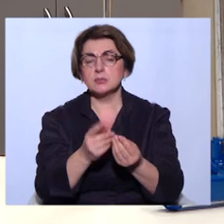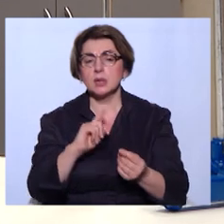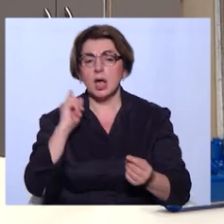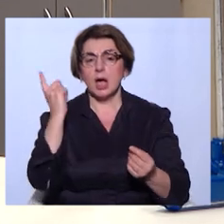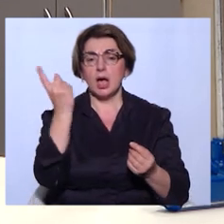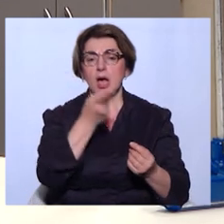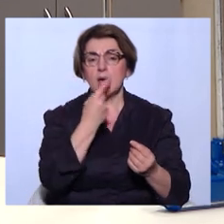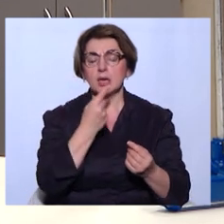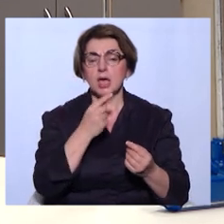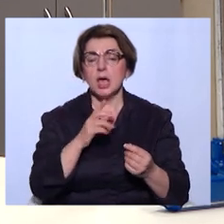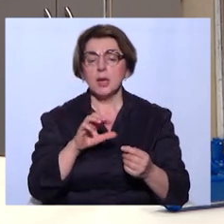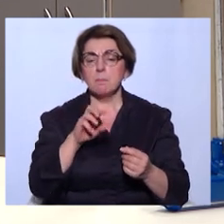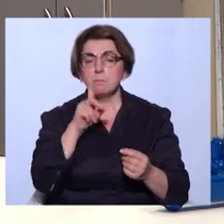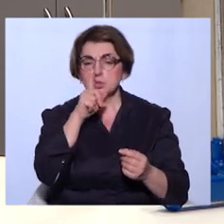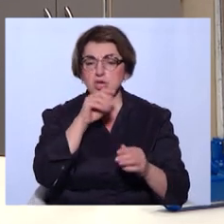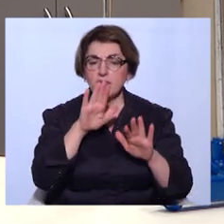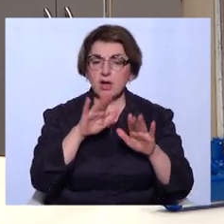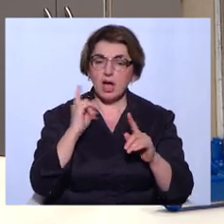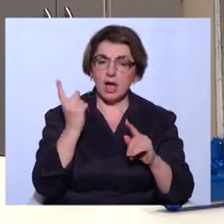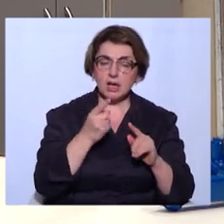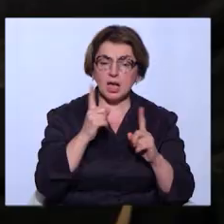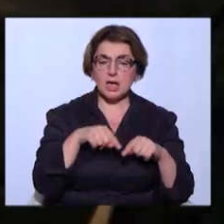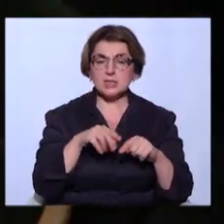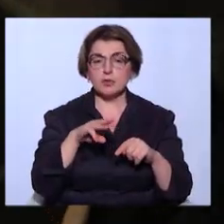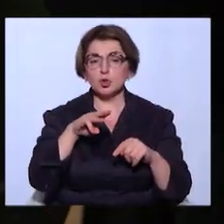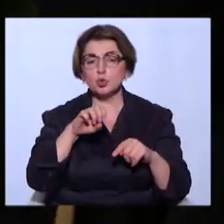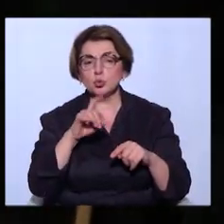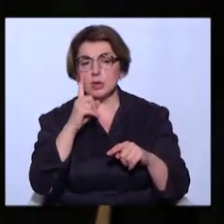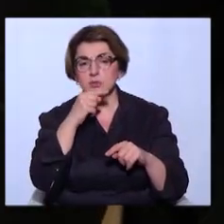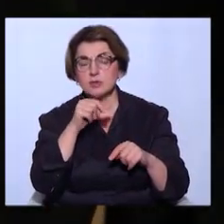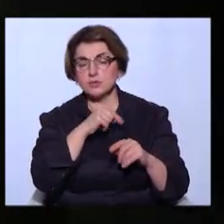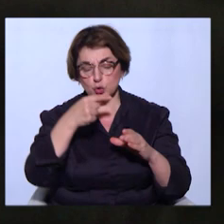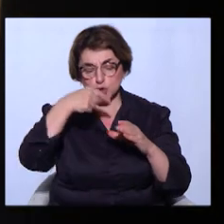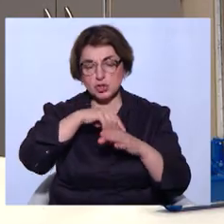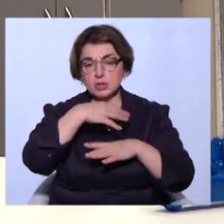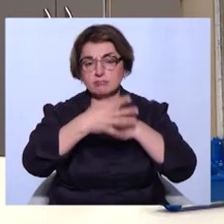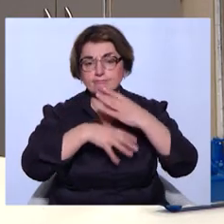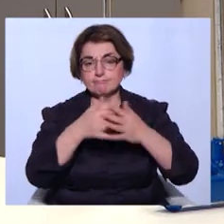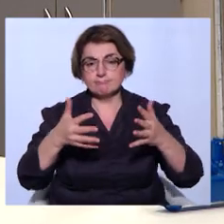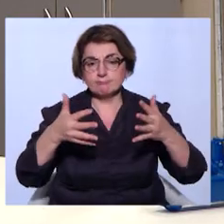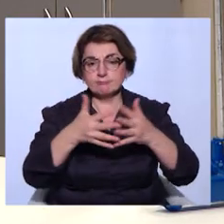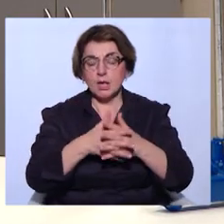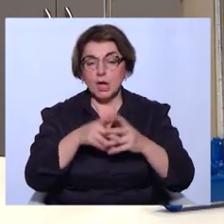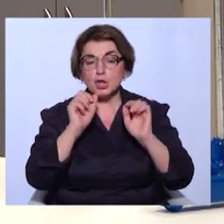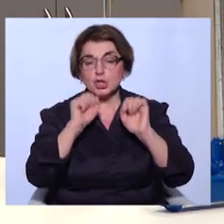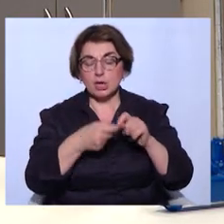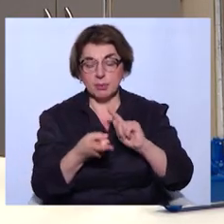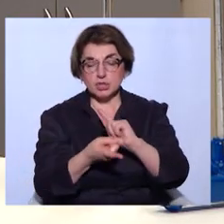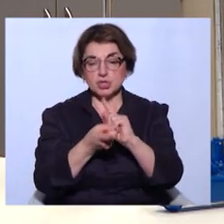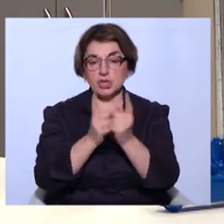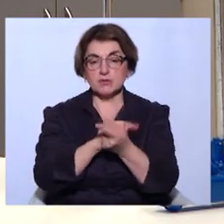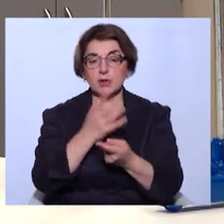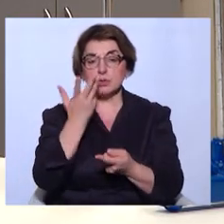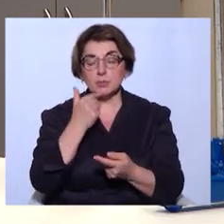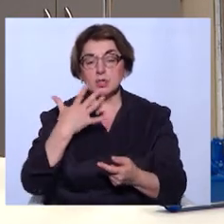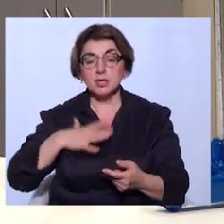არე, ან ტუტი არე, ან მინარევი მეტალის, რომელიც შეუცვლის შეფერილობას.